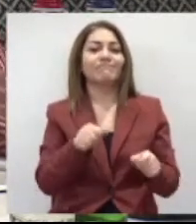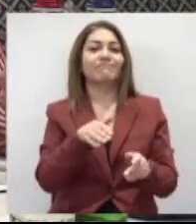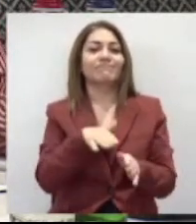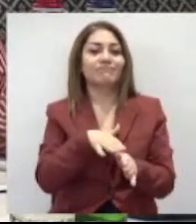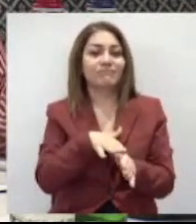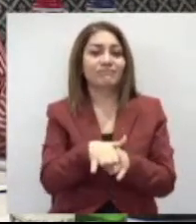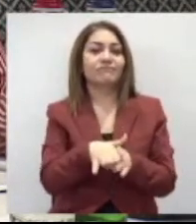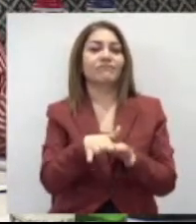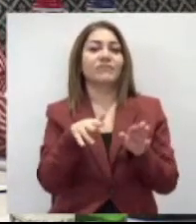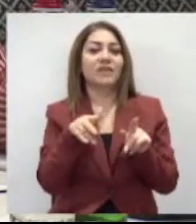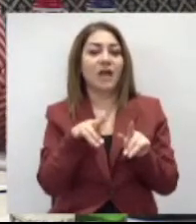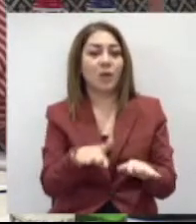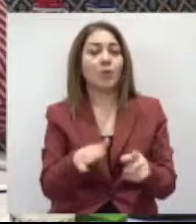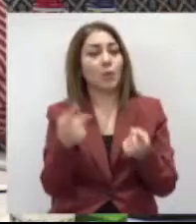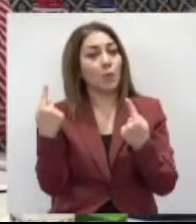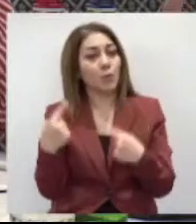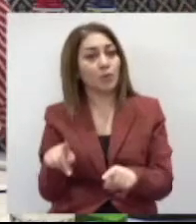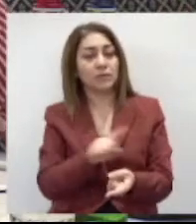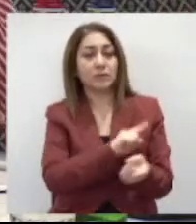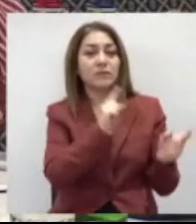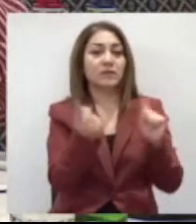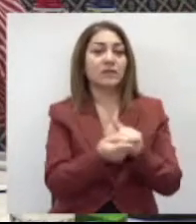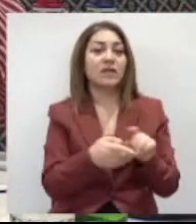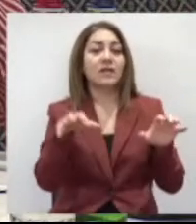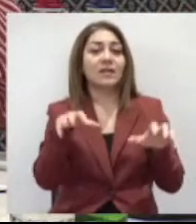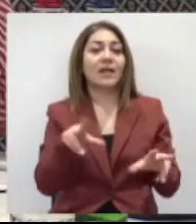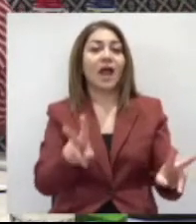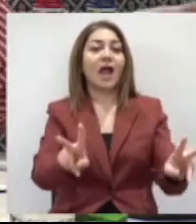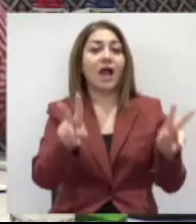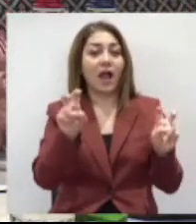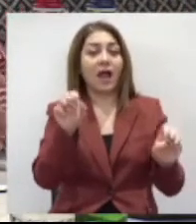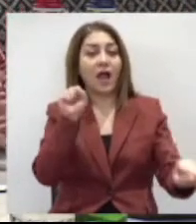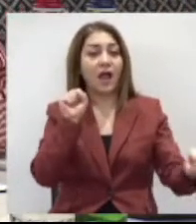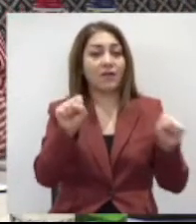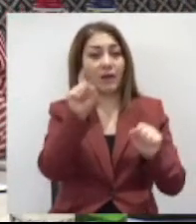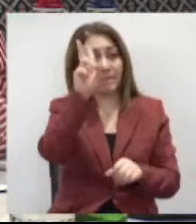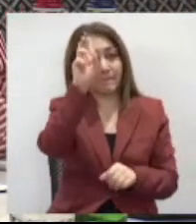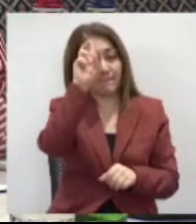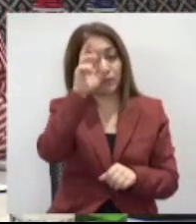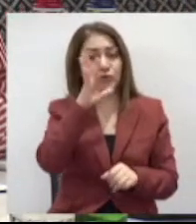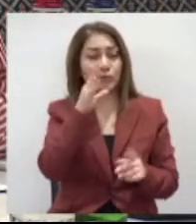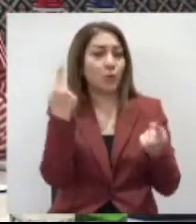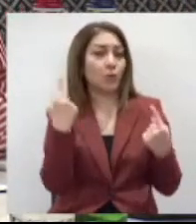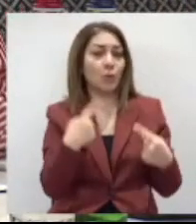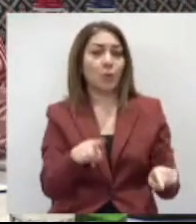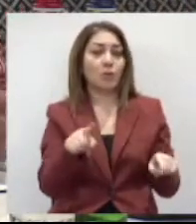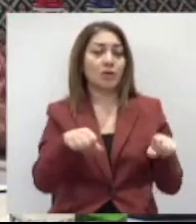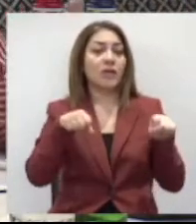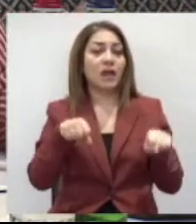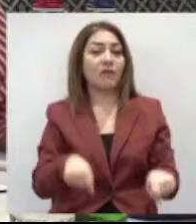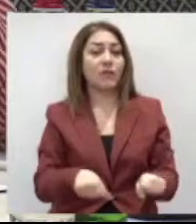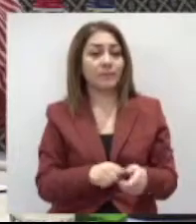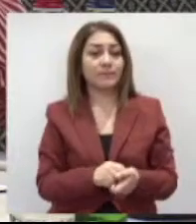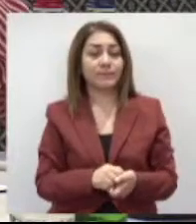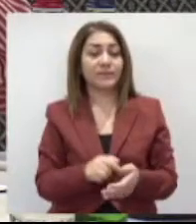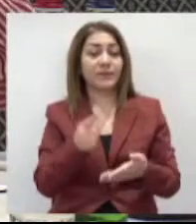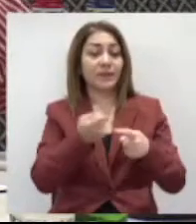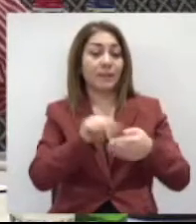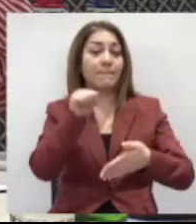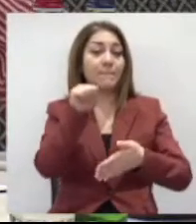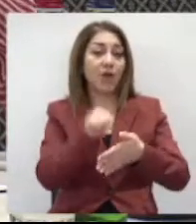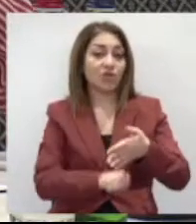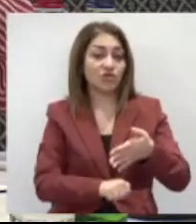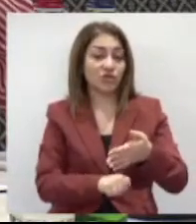առաքելությունը բոլորովին այլ է, մինչդեռ օրինակ նախագահական կառավարման ձևի պայմաններում բոլորովին այլ կարող է լինել, և դա է պատճառը,